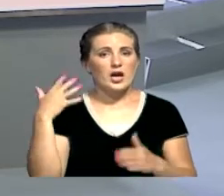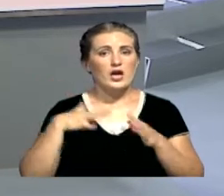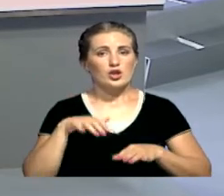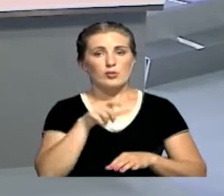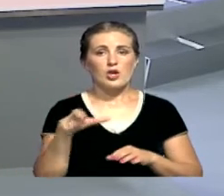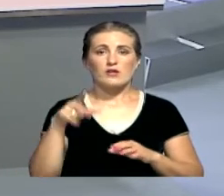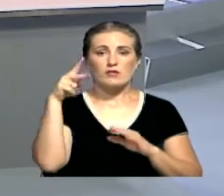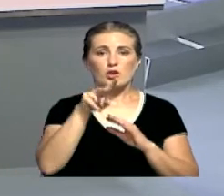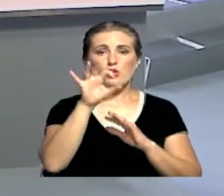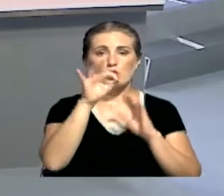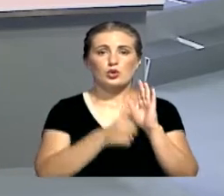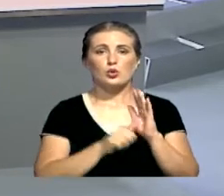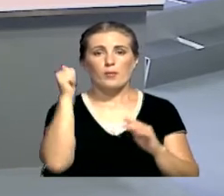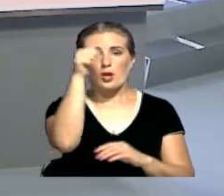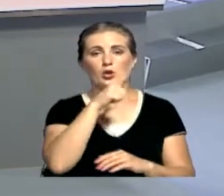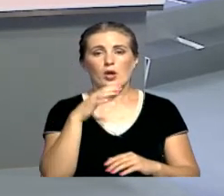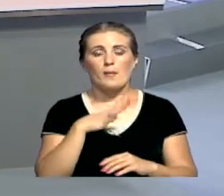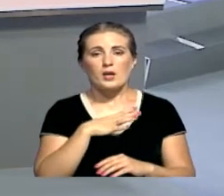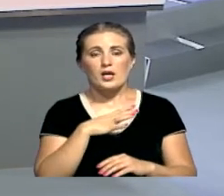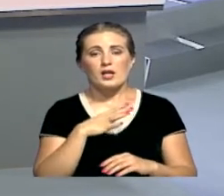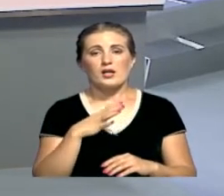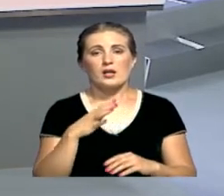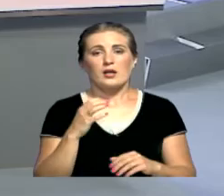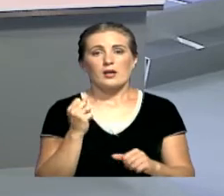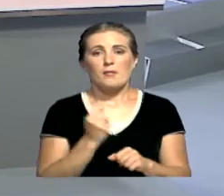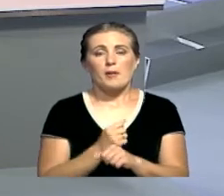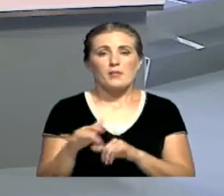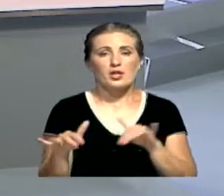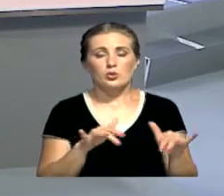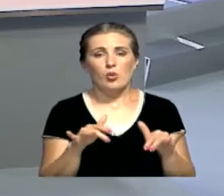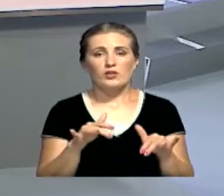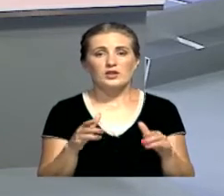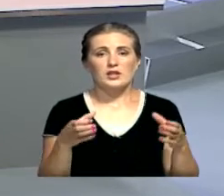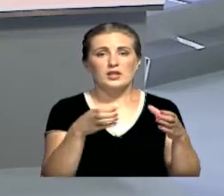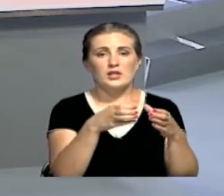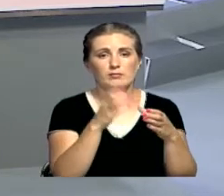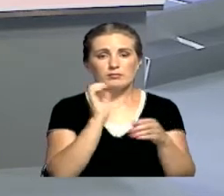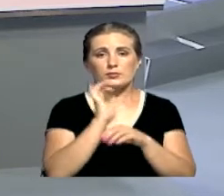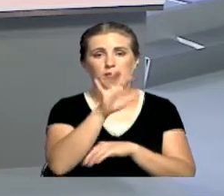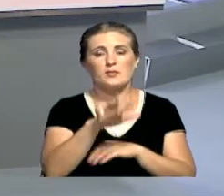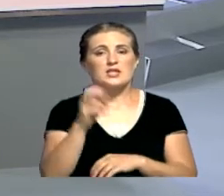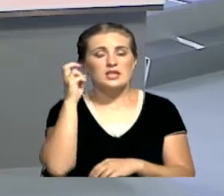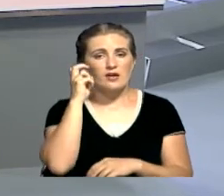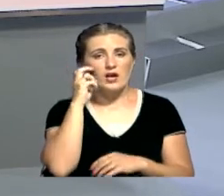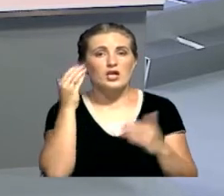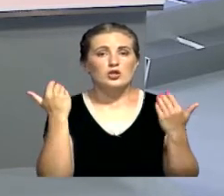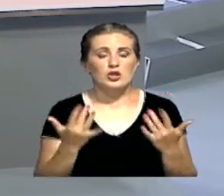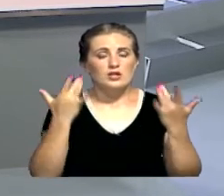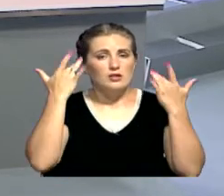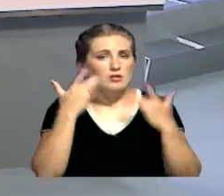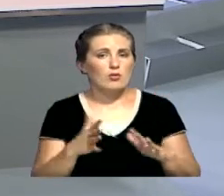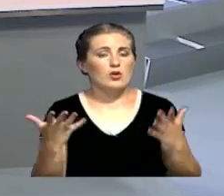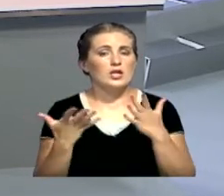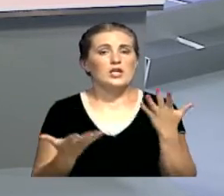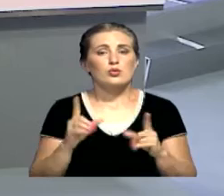2006 году были мобилизованы вот этой конфронтации с официальным киевом сейчас не дай бог есть ли что